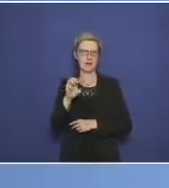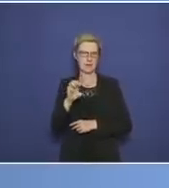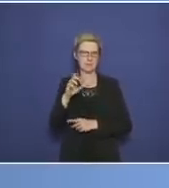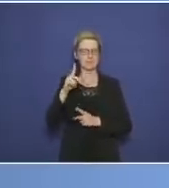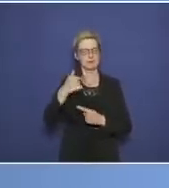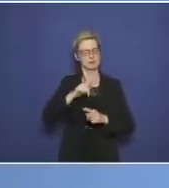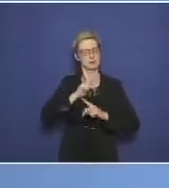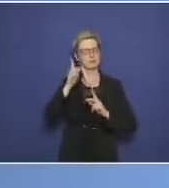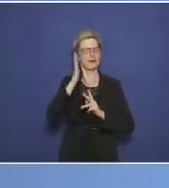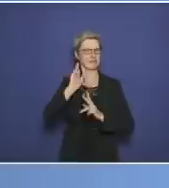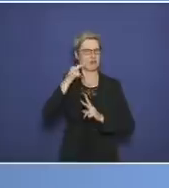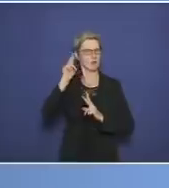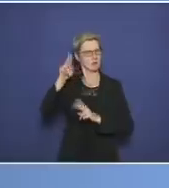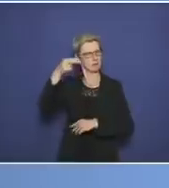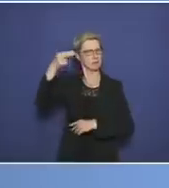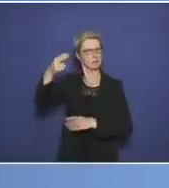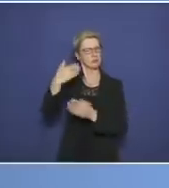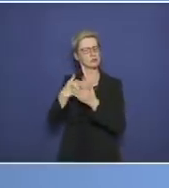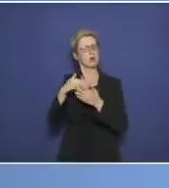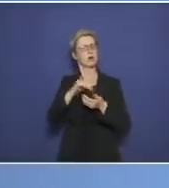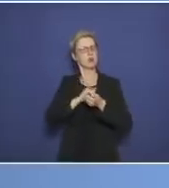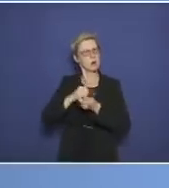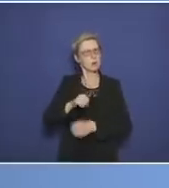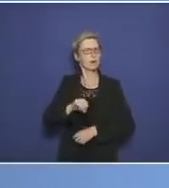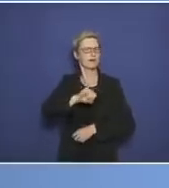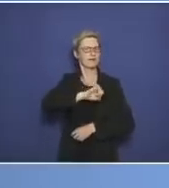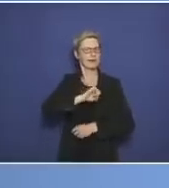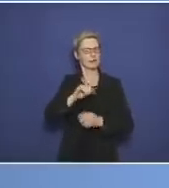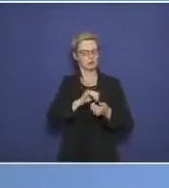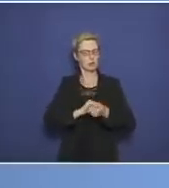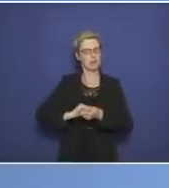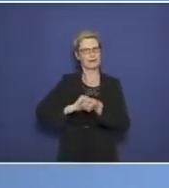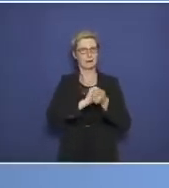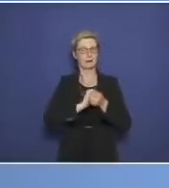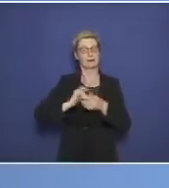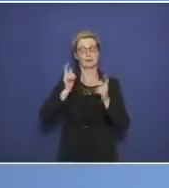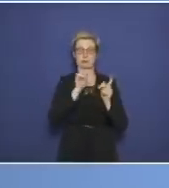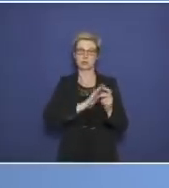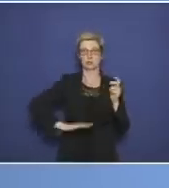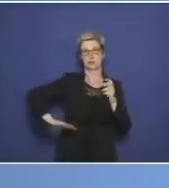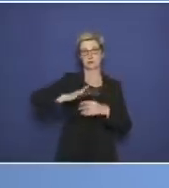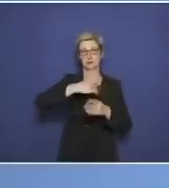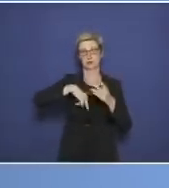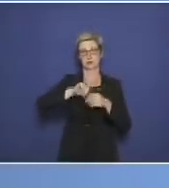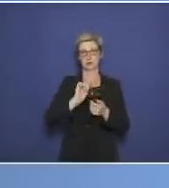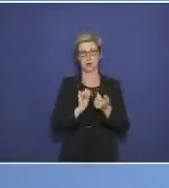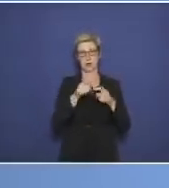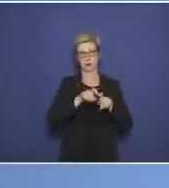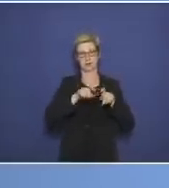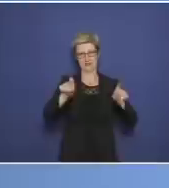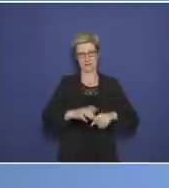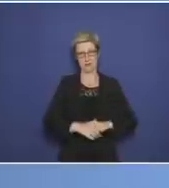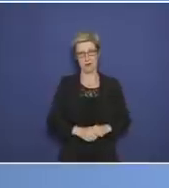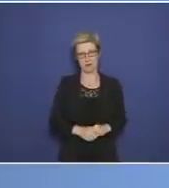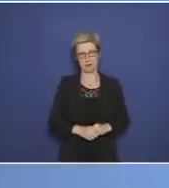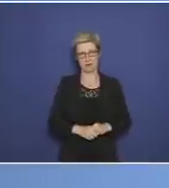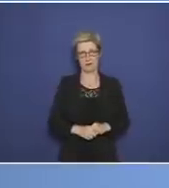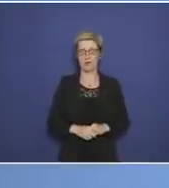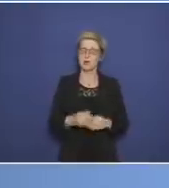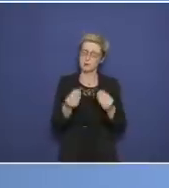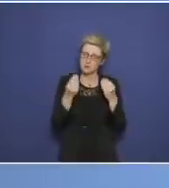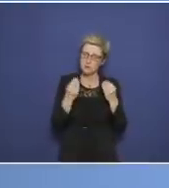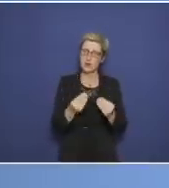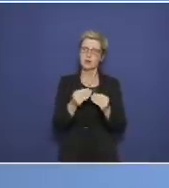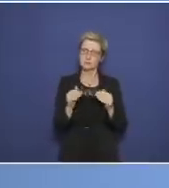Ausgrenzung, um Privilegien, um Solidarität in unserer Gesellschaft mit der im Zentrum stehenden Frage, wie bzw.